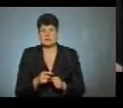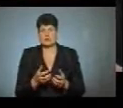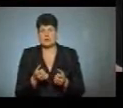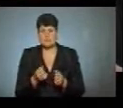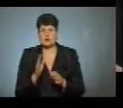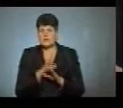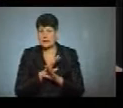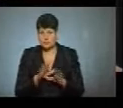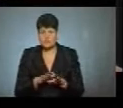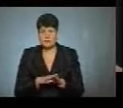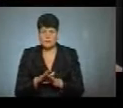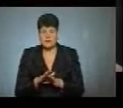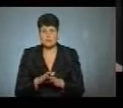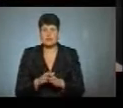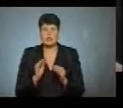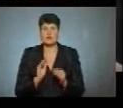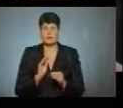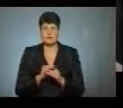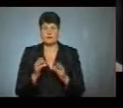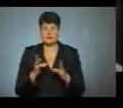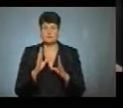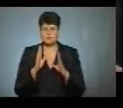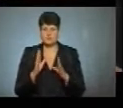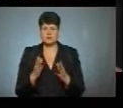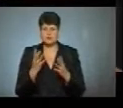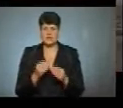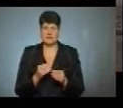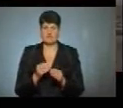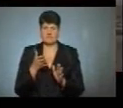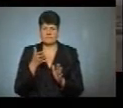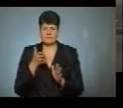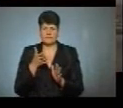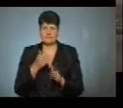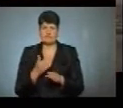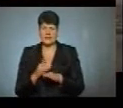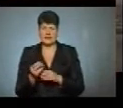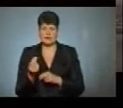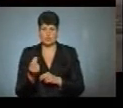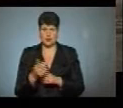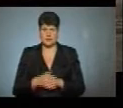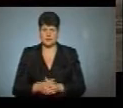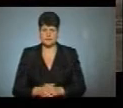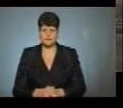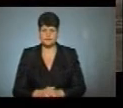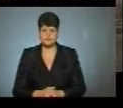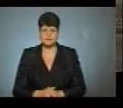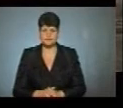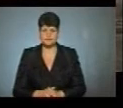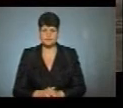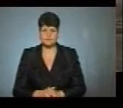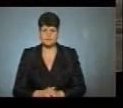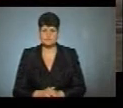не справлятися або буде додаткова потреба, ми будемо йти на те, що виділяти додаткові кошти. Діана Ярошенко, Оксана Галіяш. Новини на